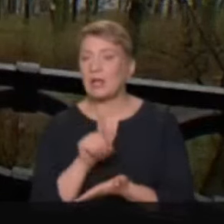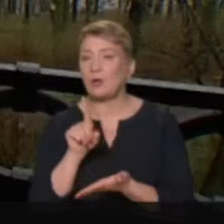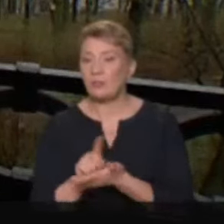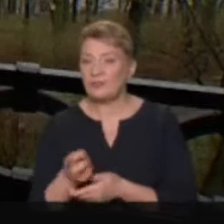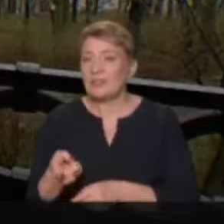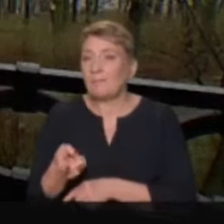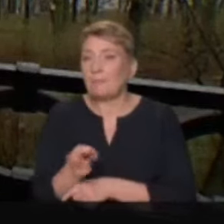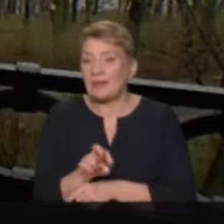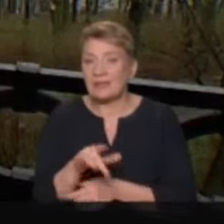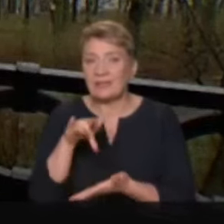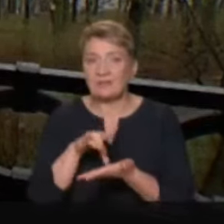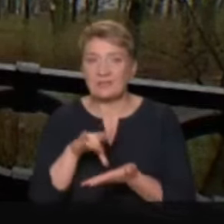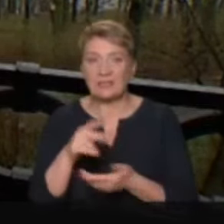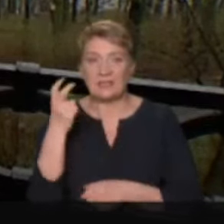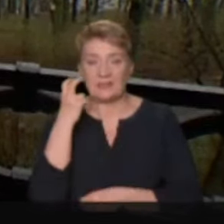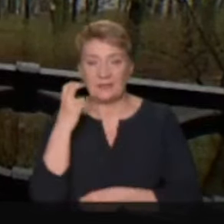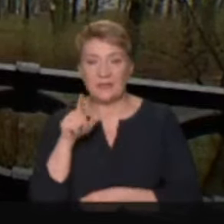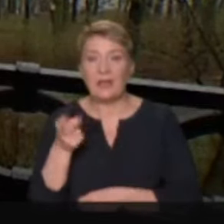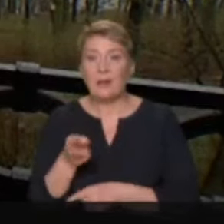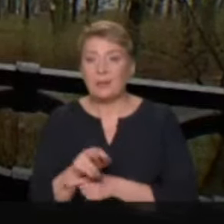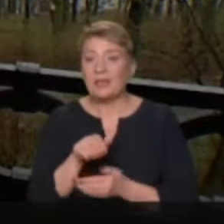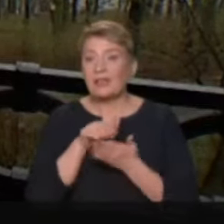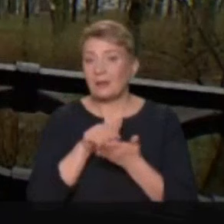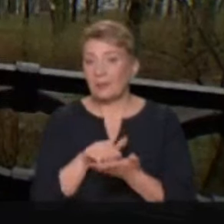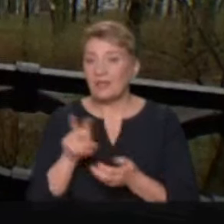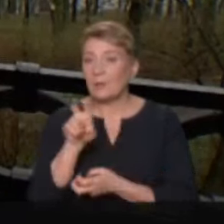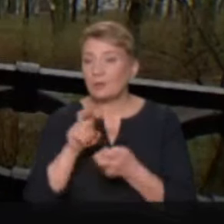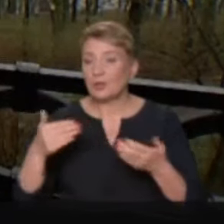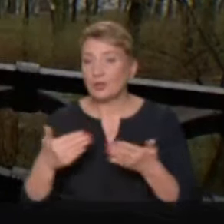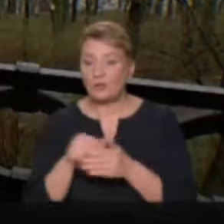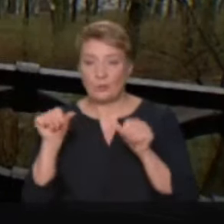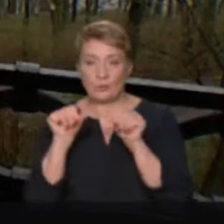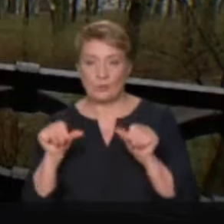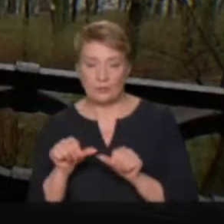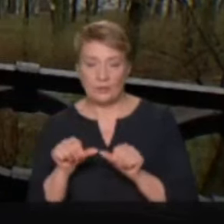центр Києва, ідіть на Аскольдову могилу і шукайте нову скульптурку,